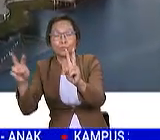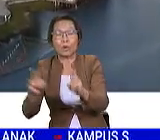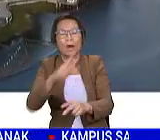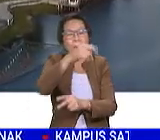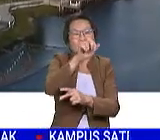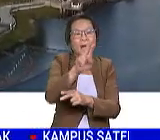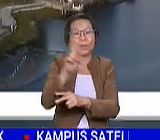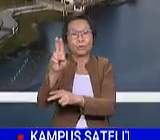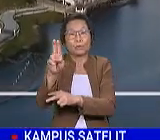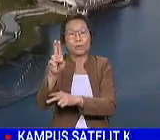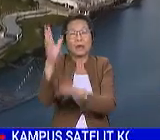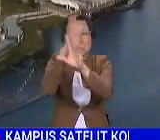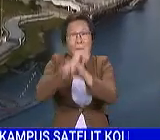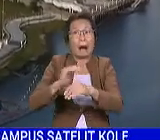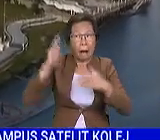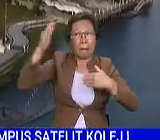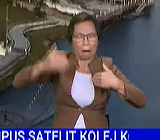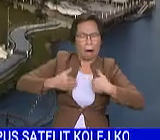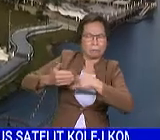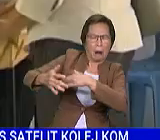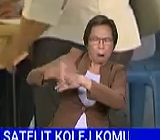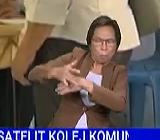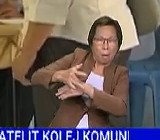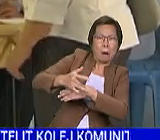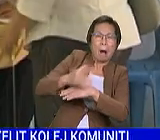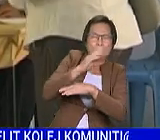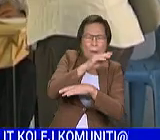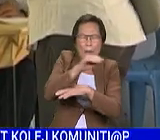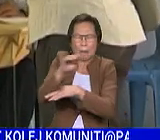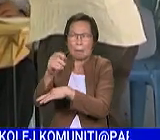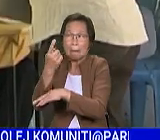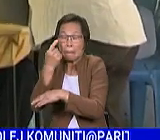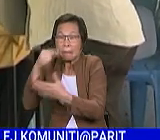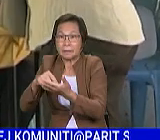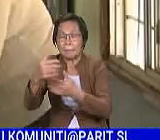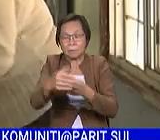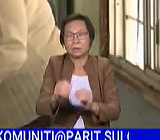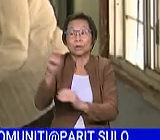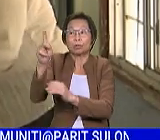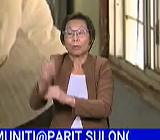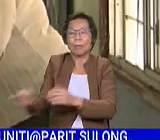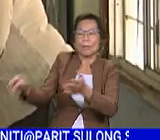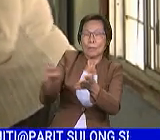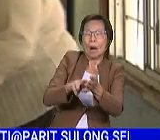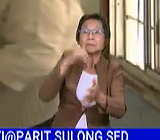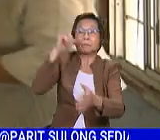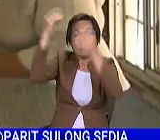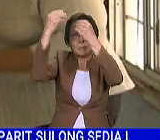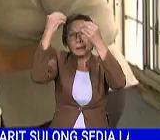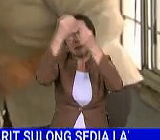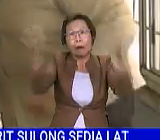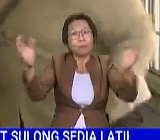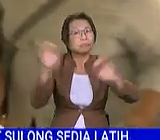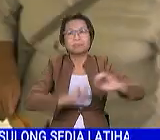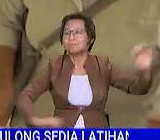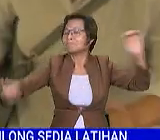periodonsia wa akan diadakan lebih awal hangat diperkatakan akhir-akhir ini namun pejabat ketua menteri dalam satu kenyataan semalam memaklumkan